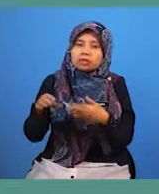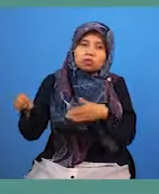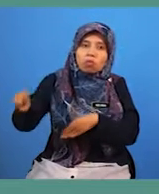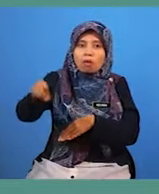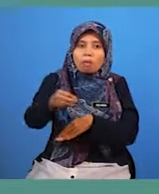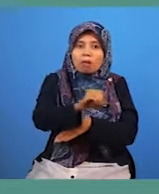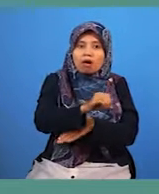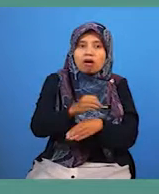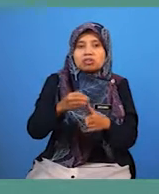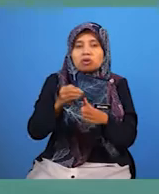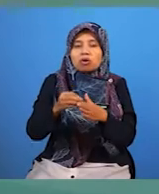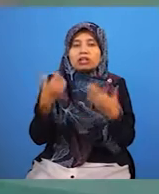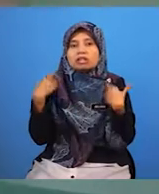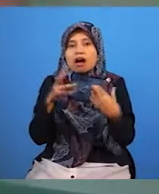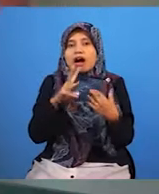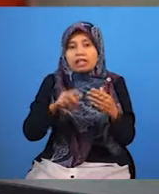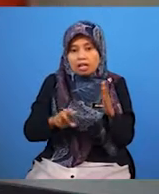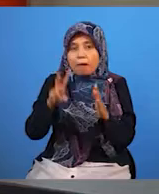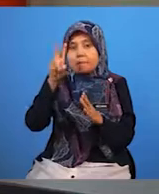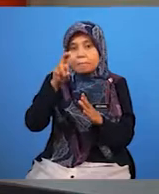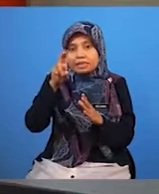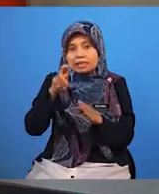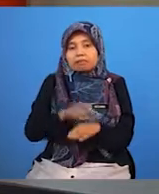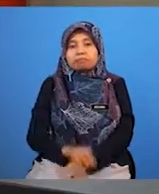selepas hujan ataupun air pasang.